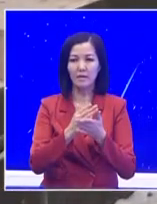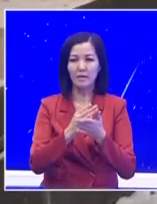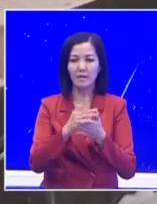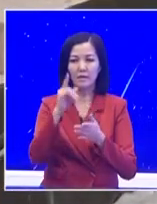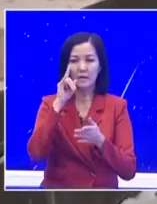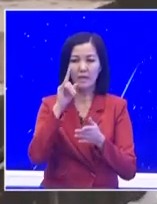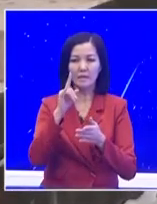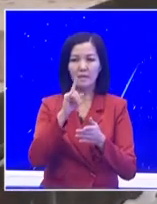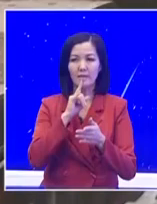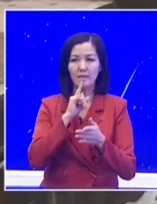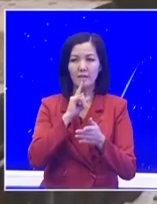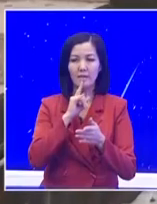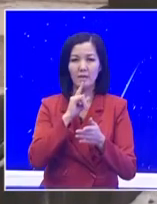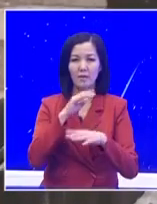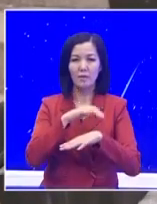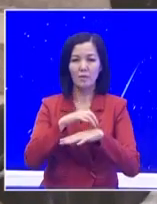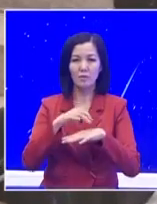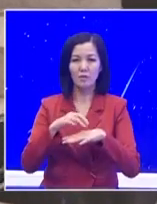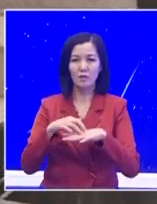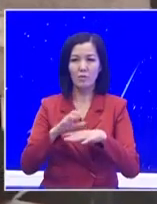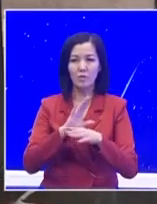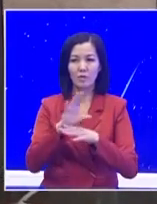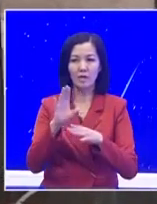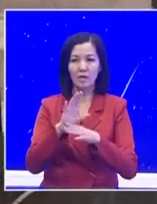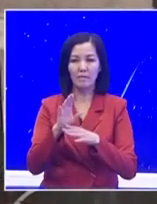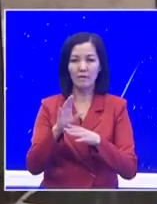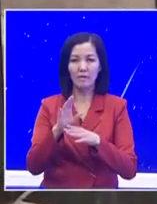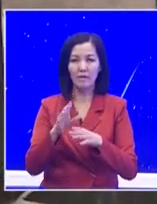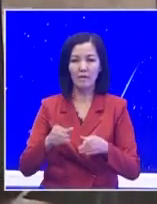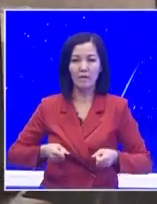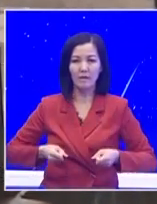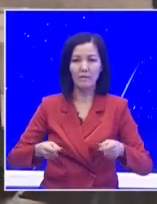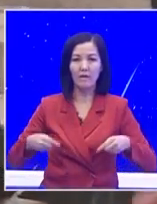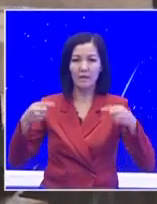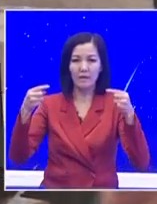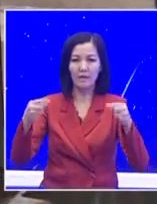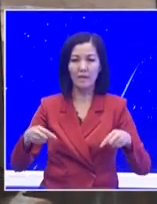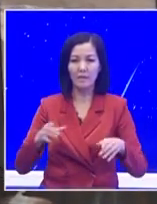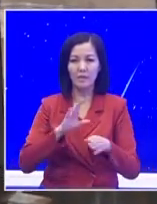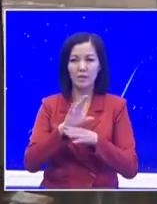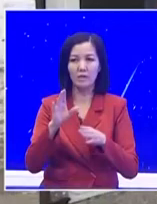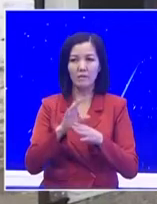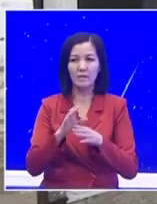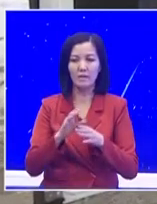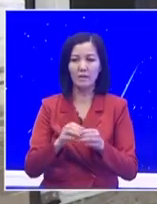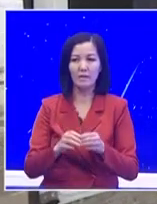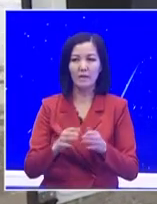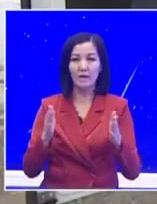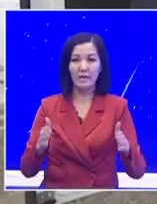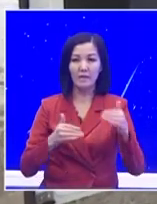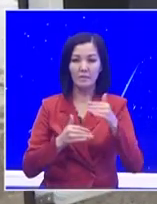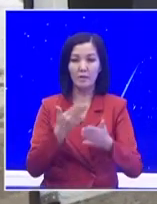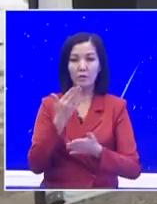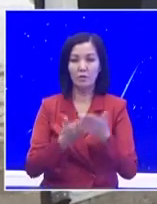Казахстан Көкшетау шығарып атыр екен ғой инвалидный коляскалар. Солардан сұраймыз размер. Шахардағы